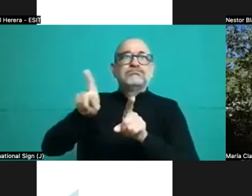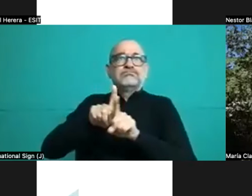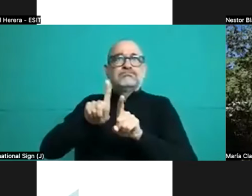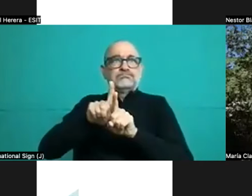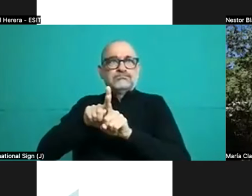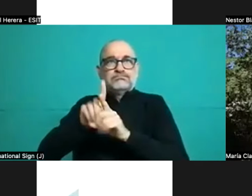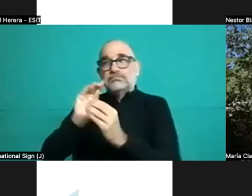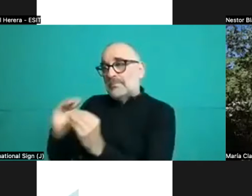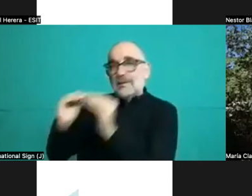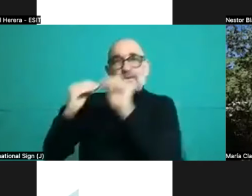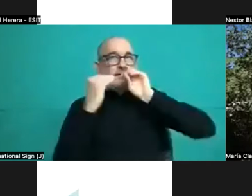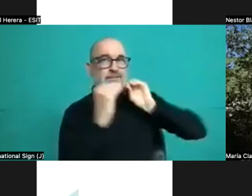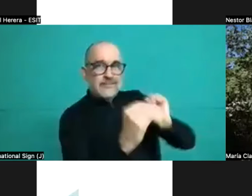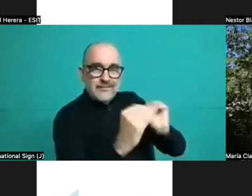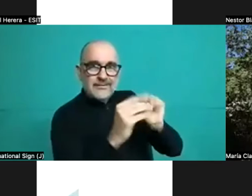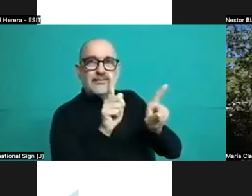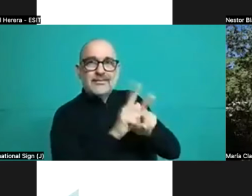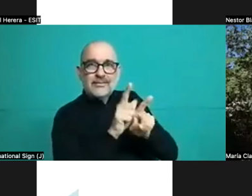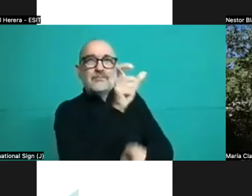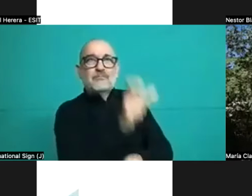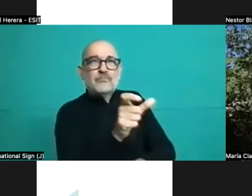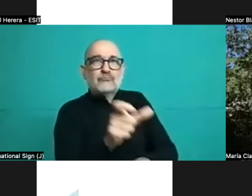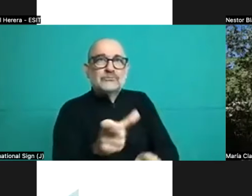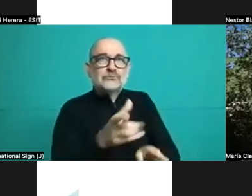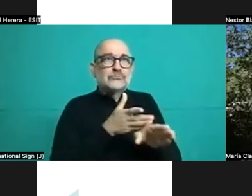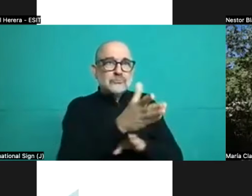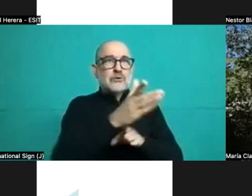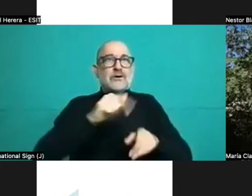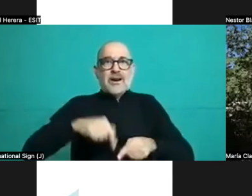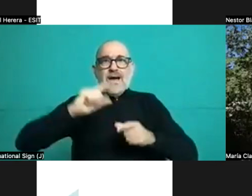courant des dernières méthodes.